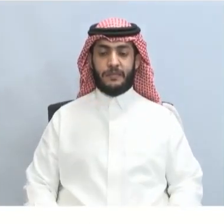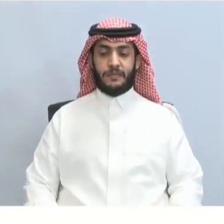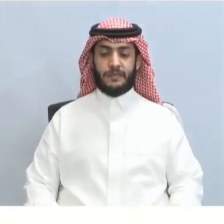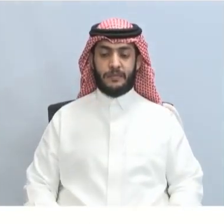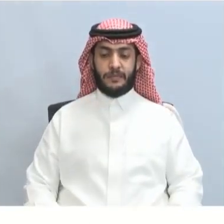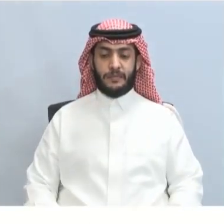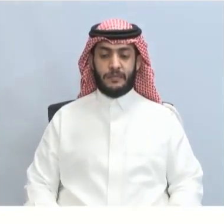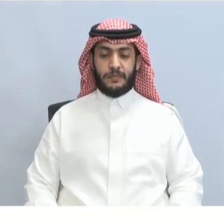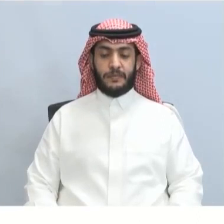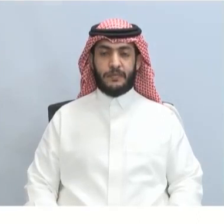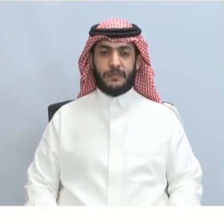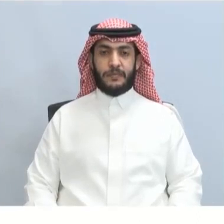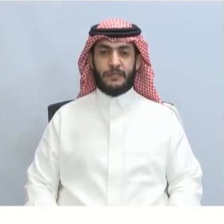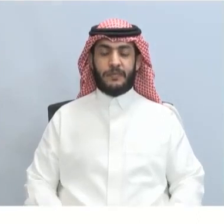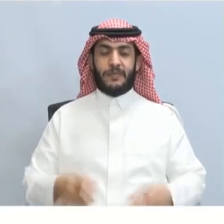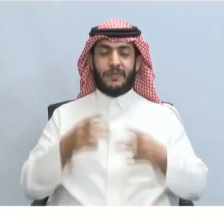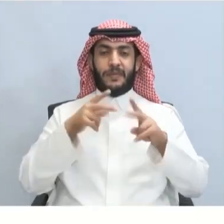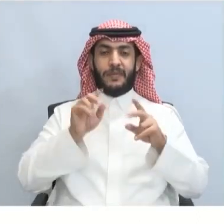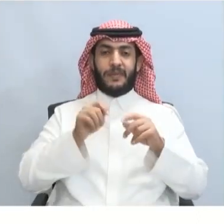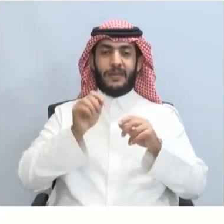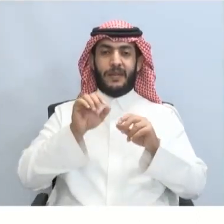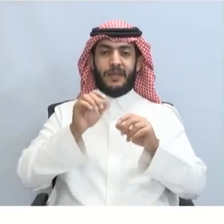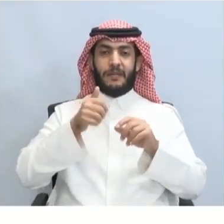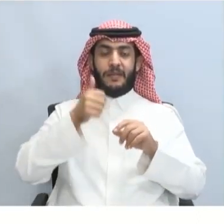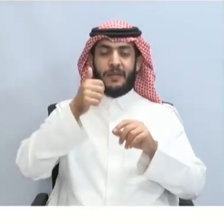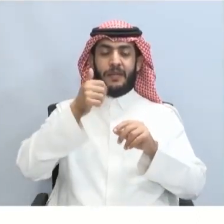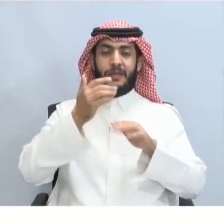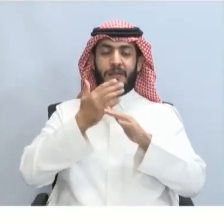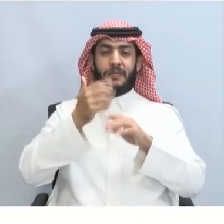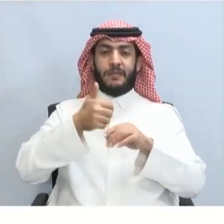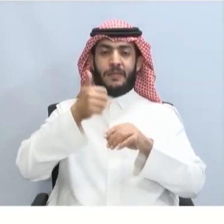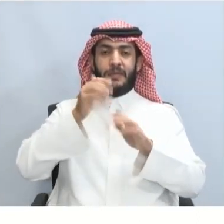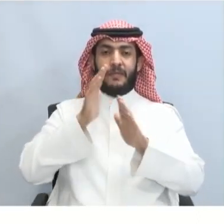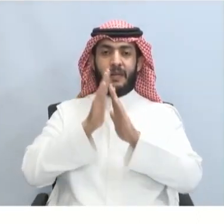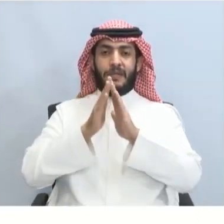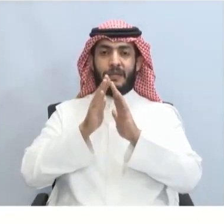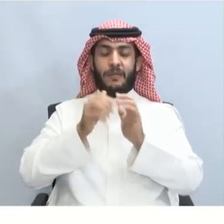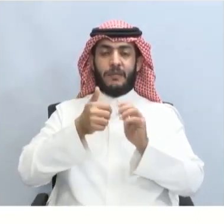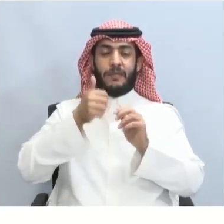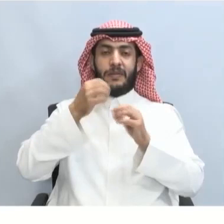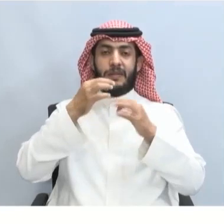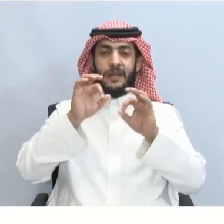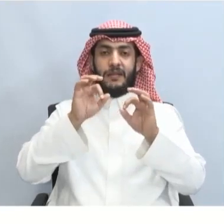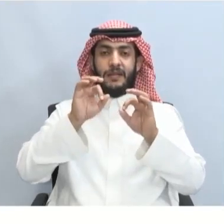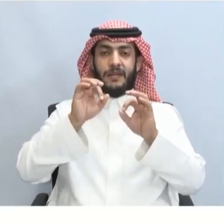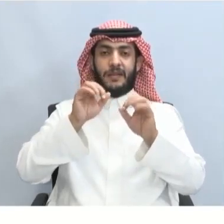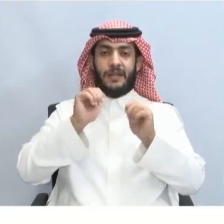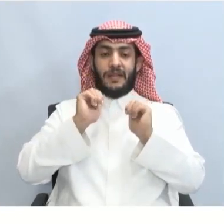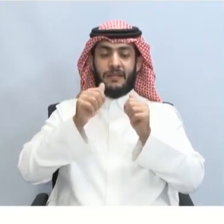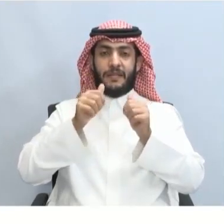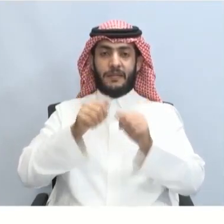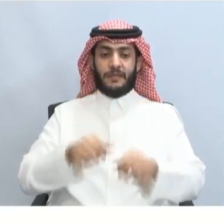براوزر فتح في المتصفح الافتراضي سيفتح الملف وستظهر نتيجه التن